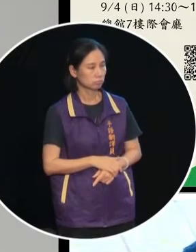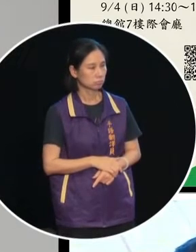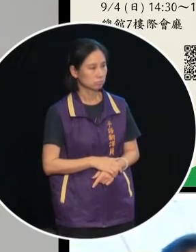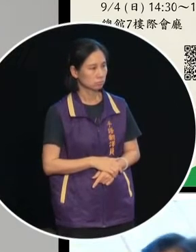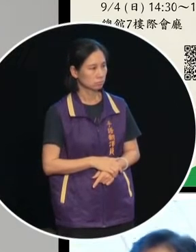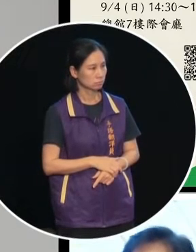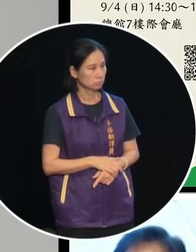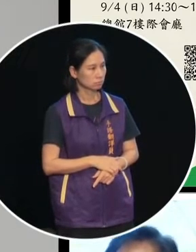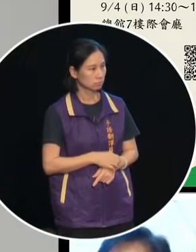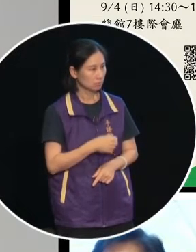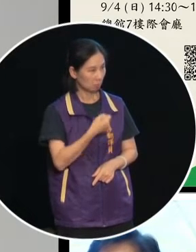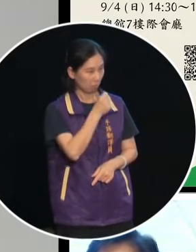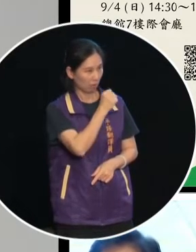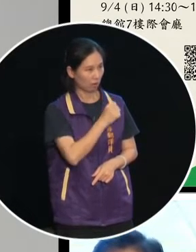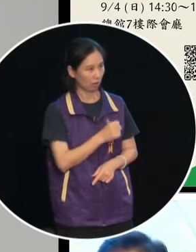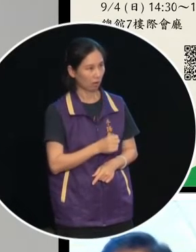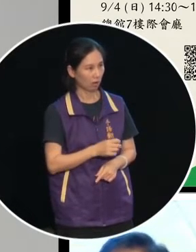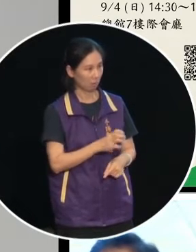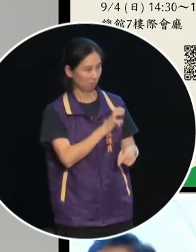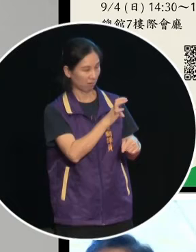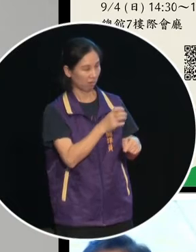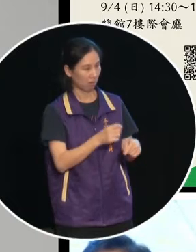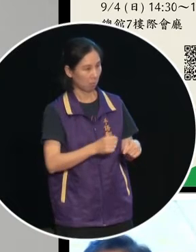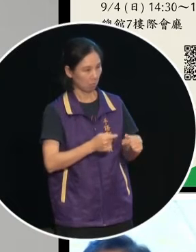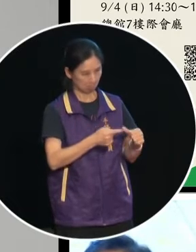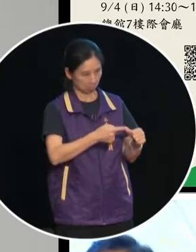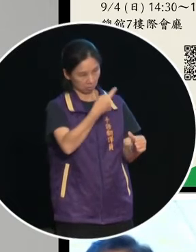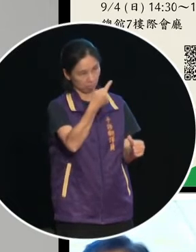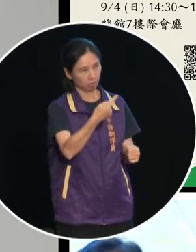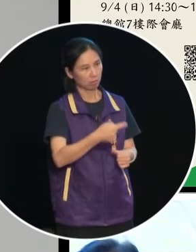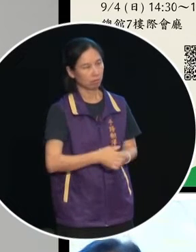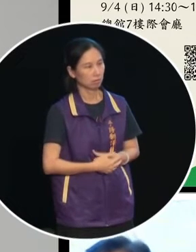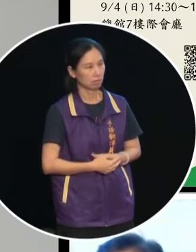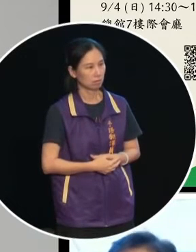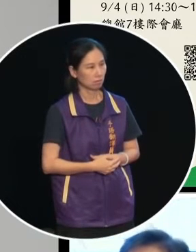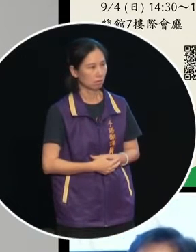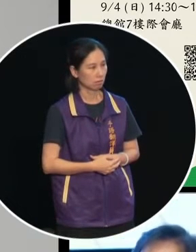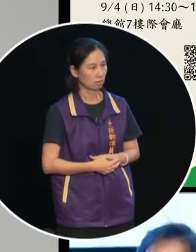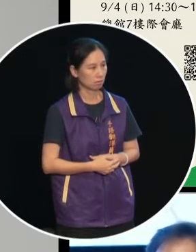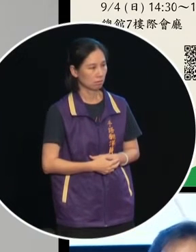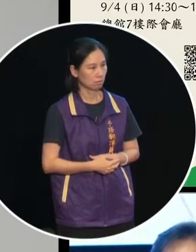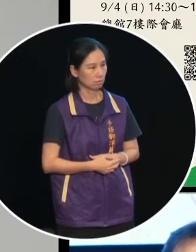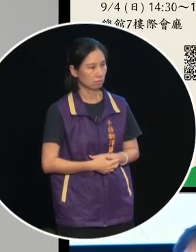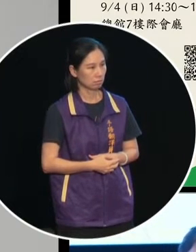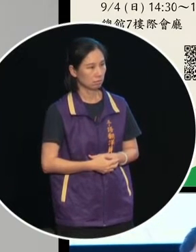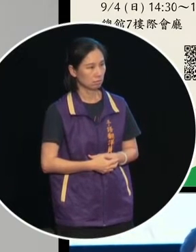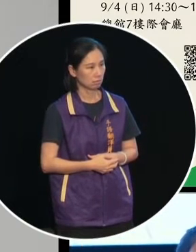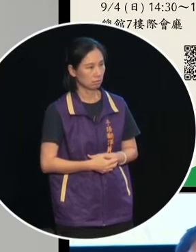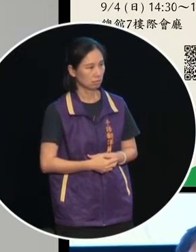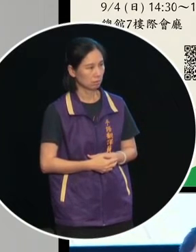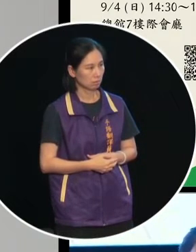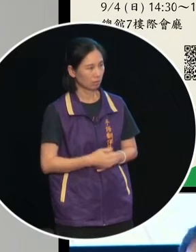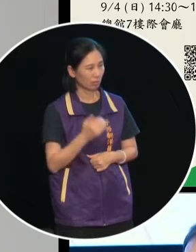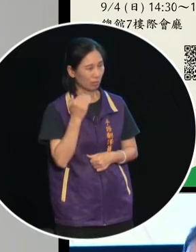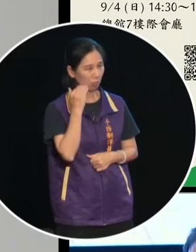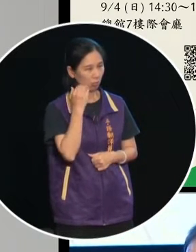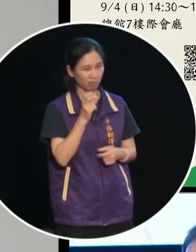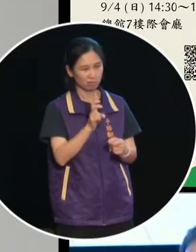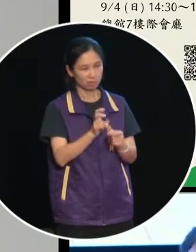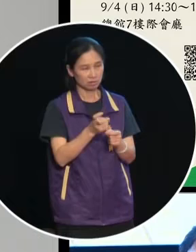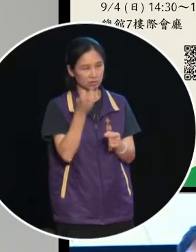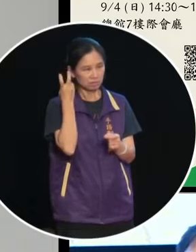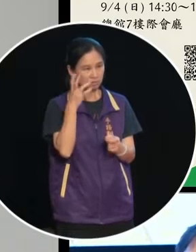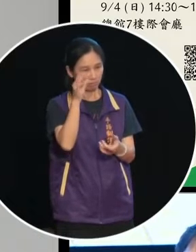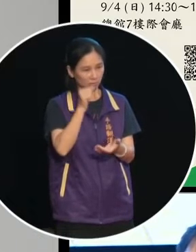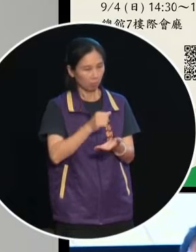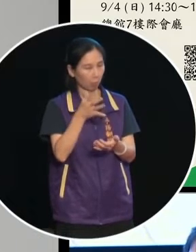台湾压倒性的是获得第一名。其实这个是如果是20年前做这个民调的话，我觉得没